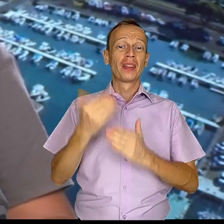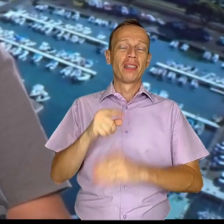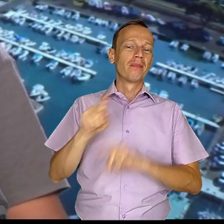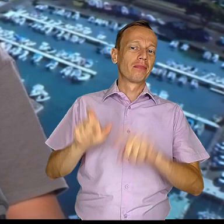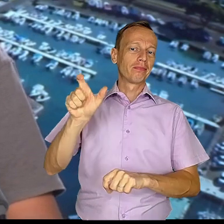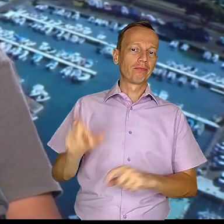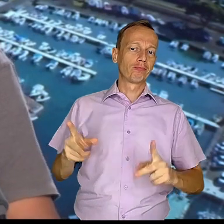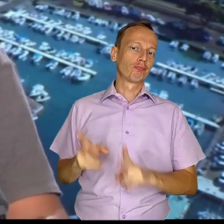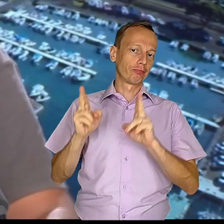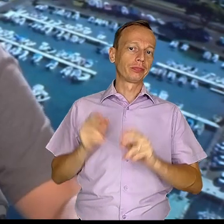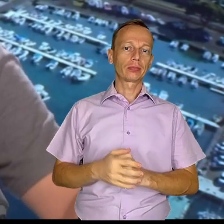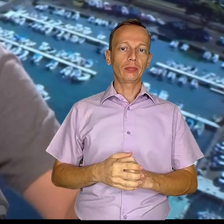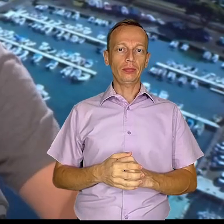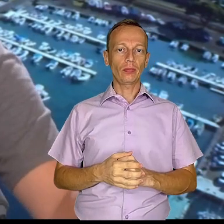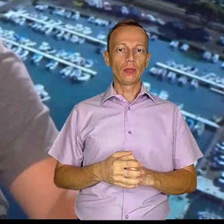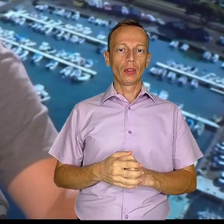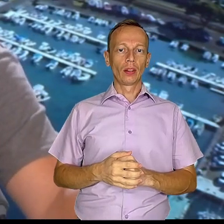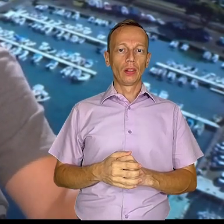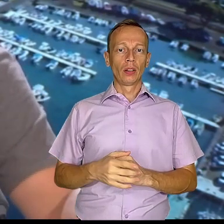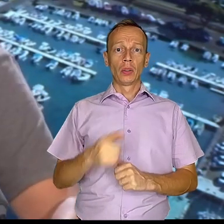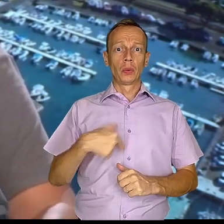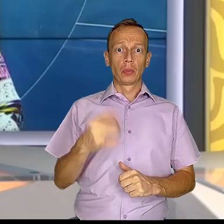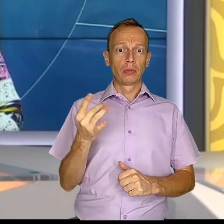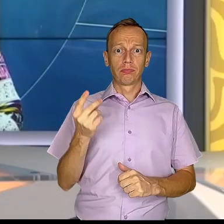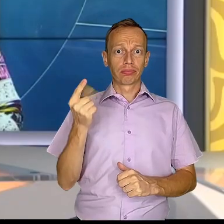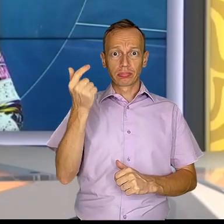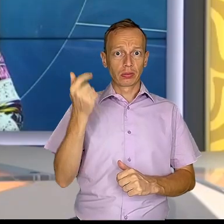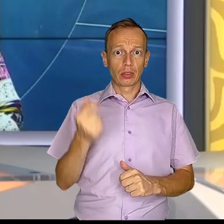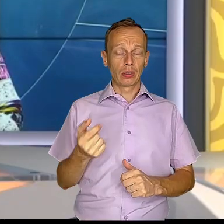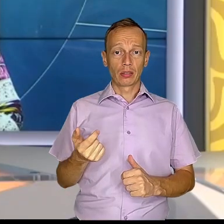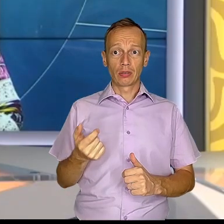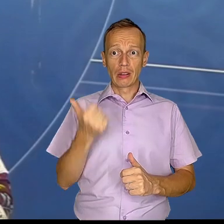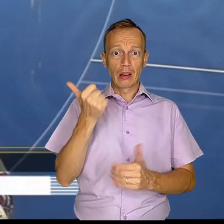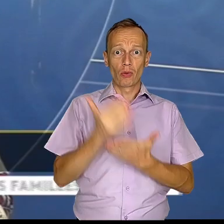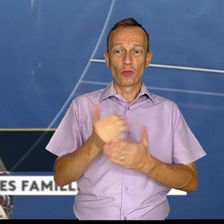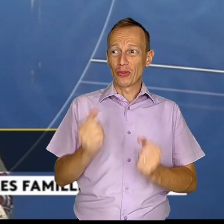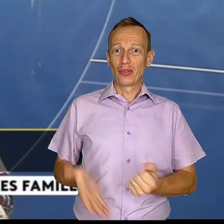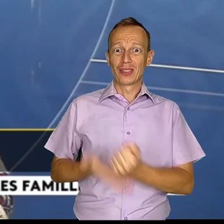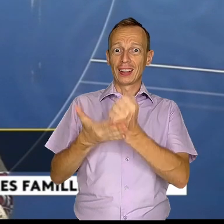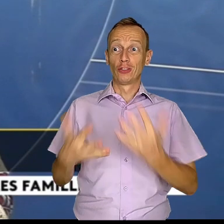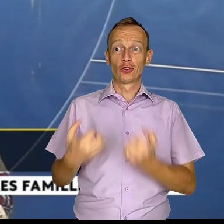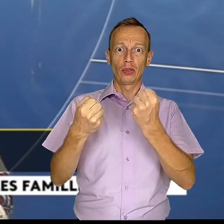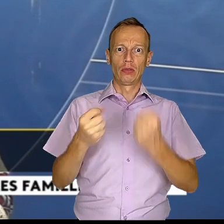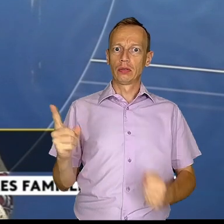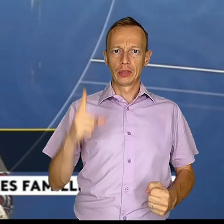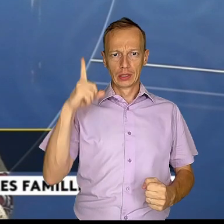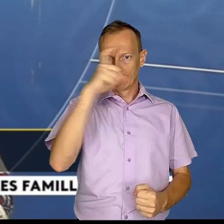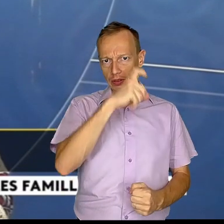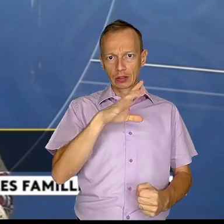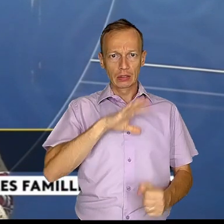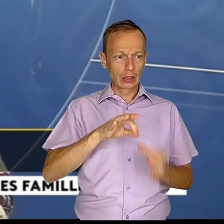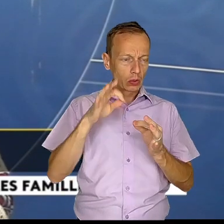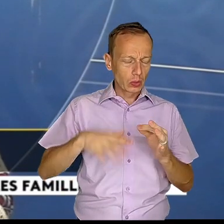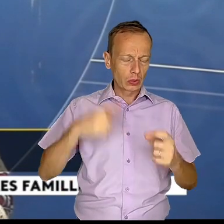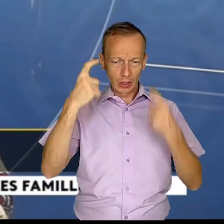l'invité café de ce matin d'Ibrahim Ahmed Azi. On n'a pas de baguette magique, comme tu dis. C'est compliqué, on essaye tous de trouver